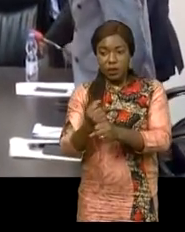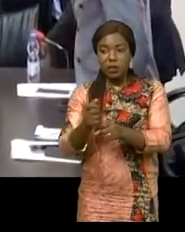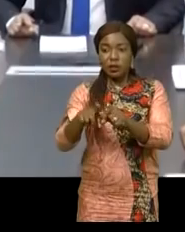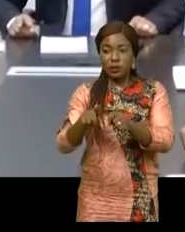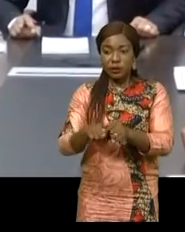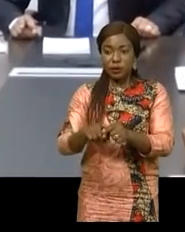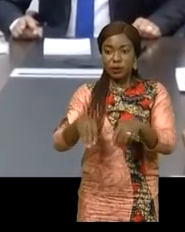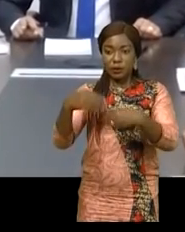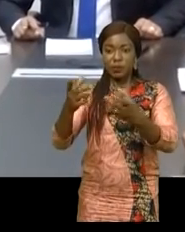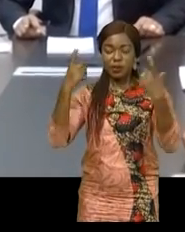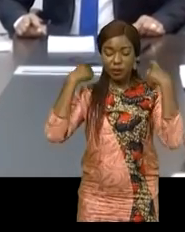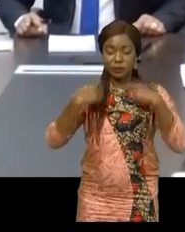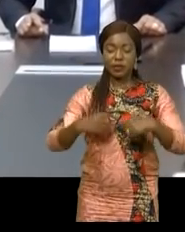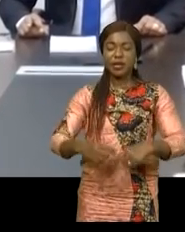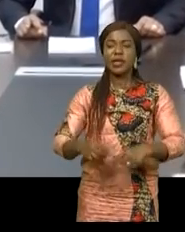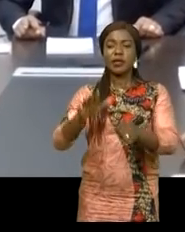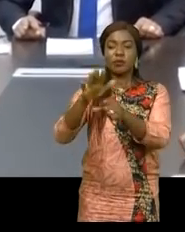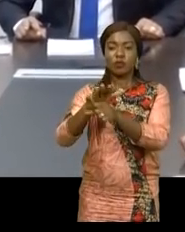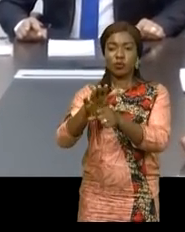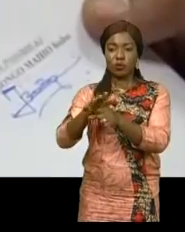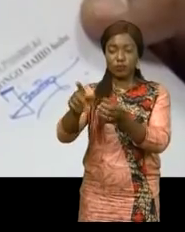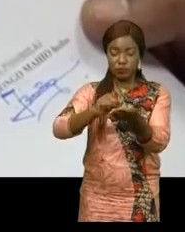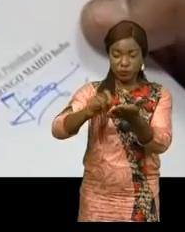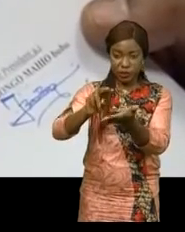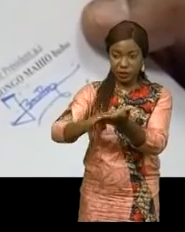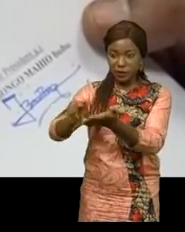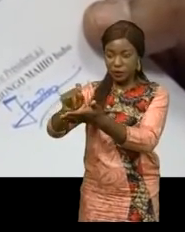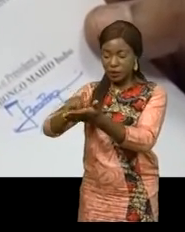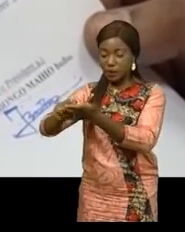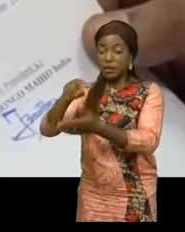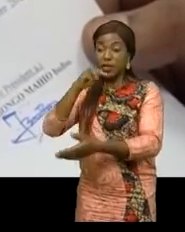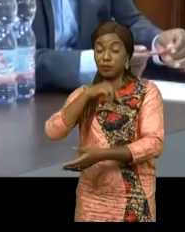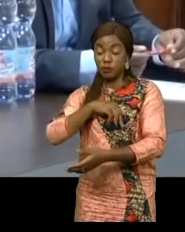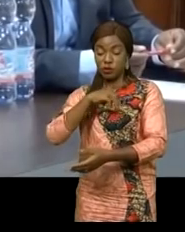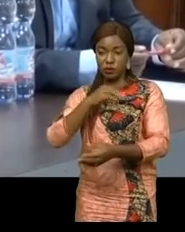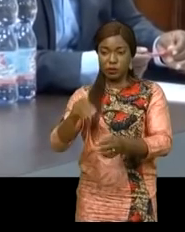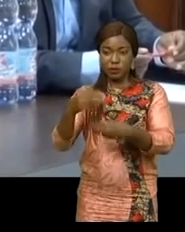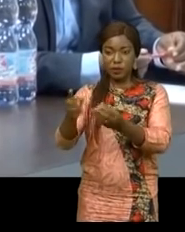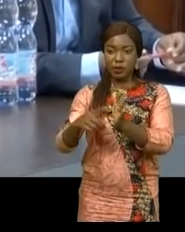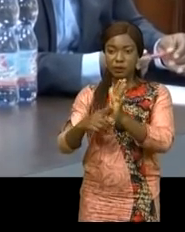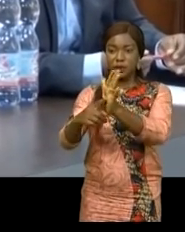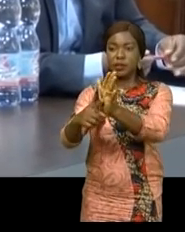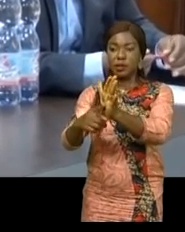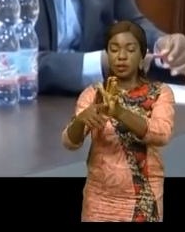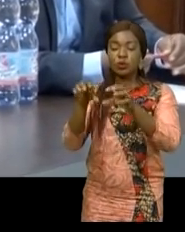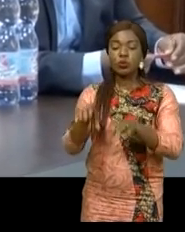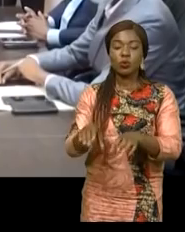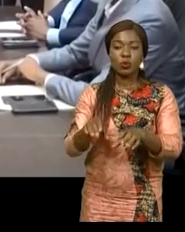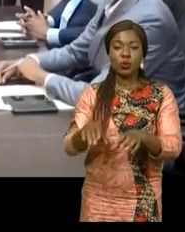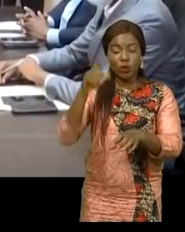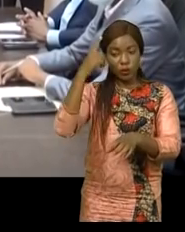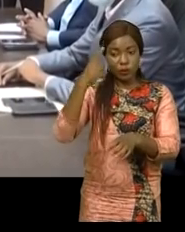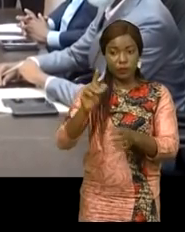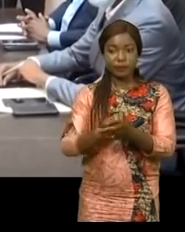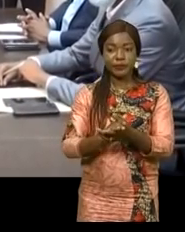médailles et qui s'est beaucoup plus haut les couleurs nationales c'est la mission assignée aux représentants de la rdc aux championnats d'afrique